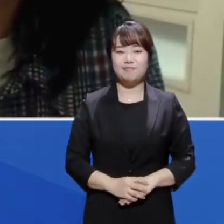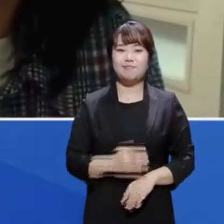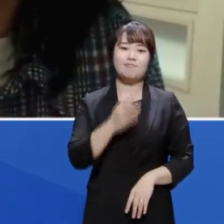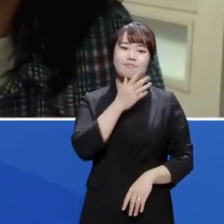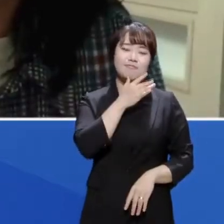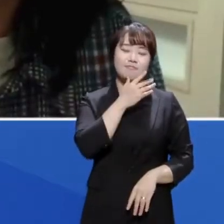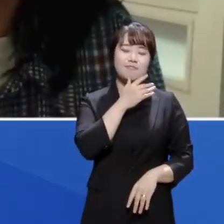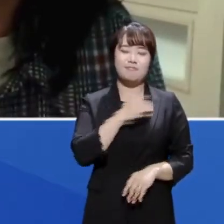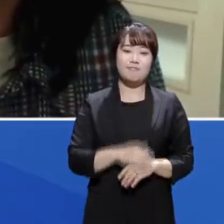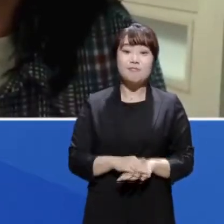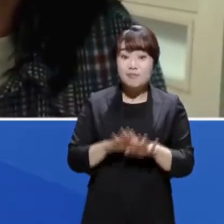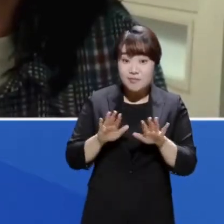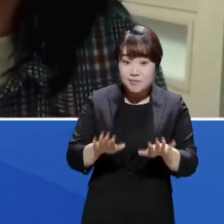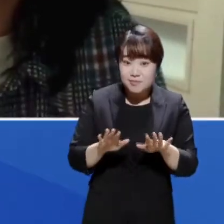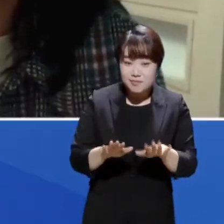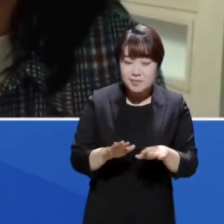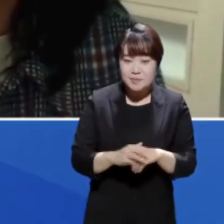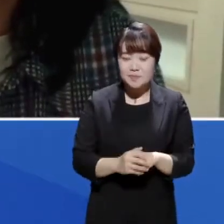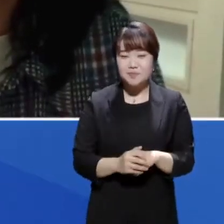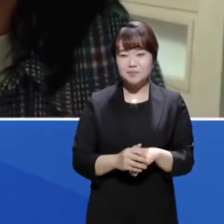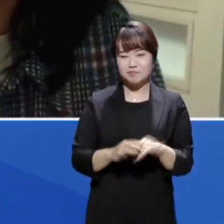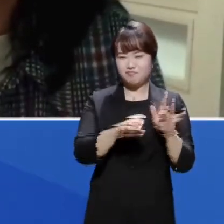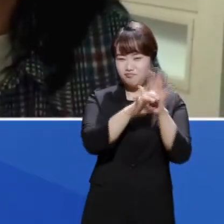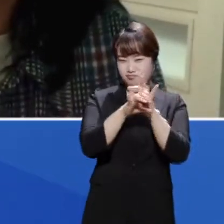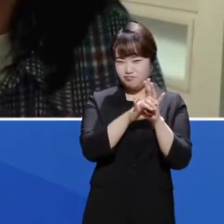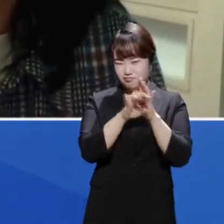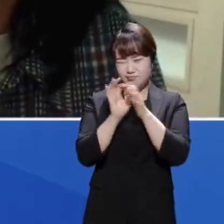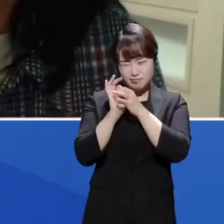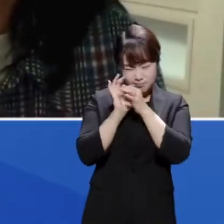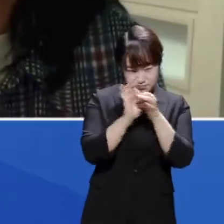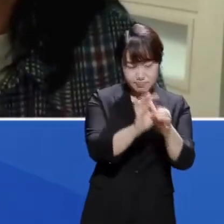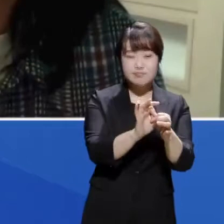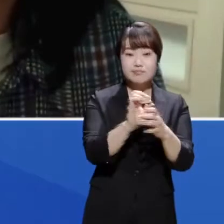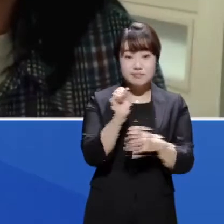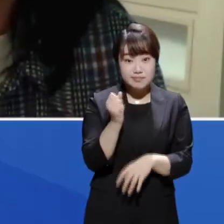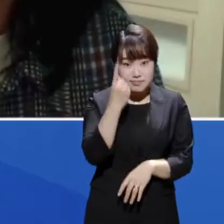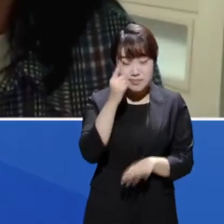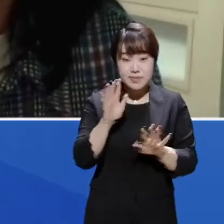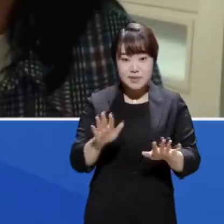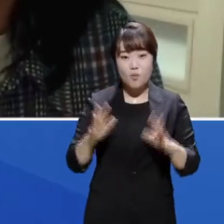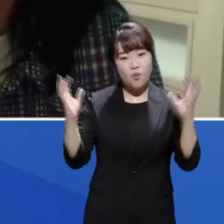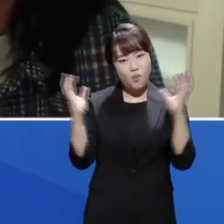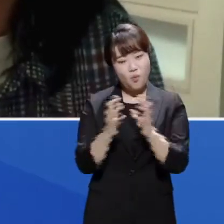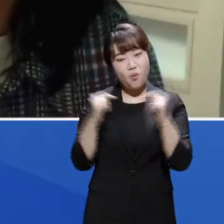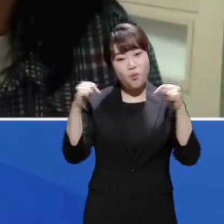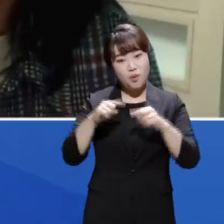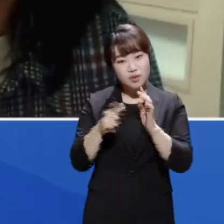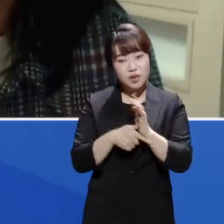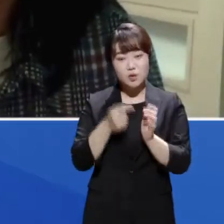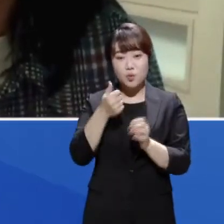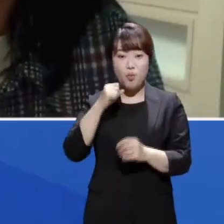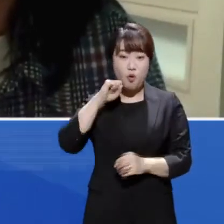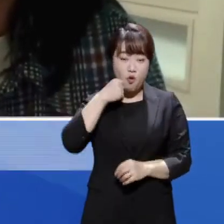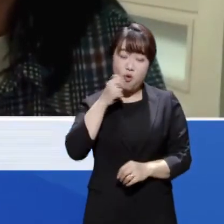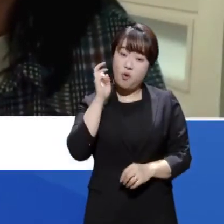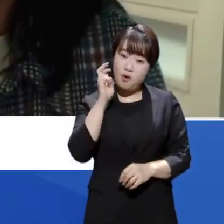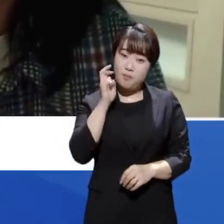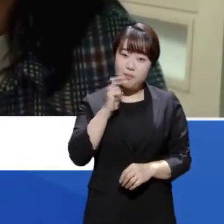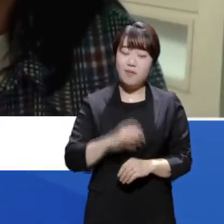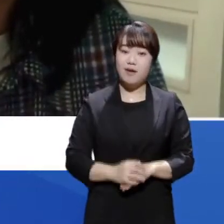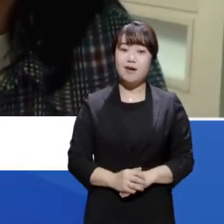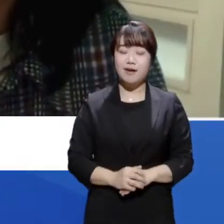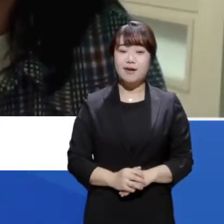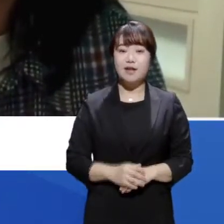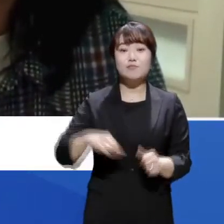지난해에 이어 올해까지 말씀하신 대로 이 코로나19가 지속됐기 때문에 이번 컨퍼런스를 여는데 많은 어려움이 좀 있었을 것